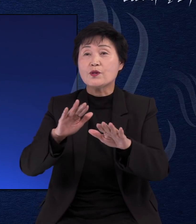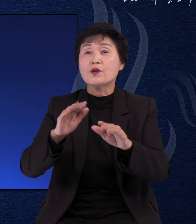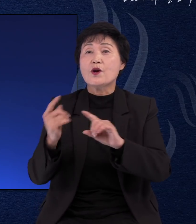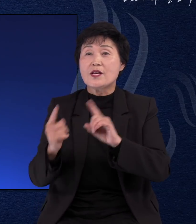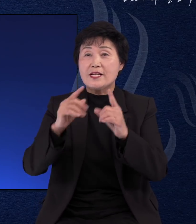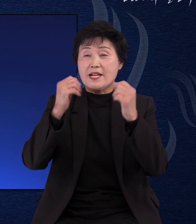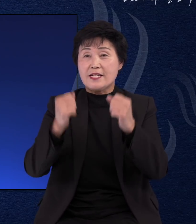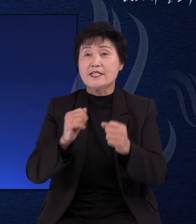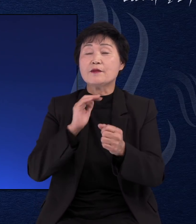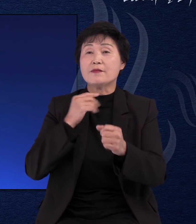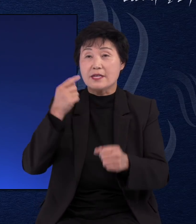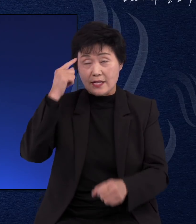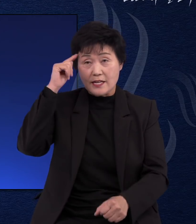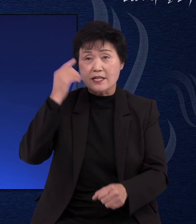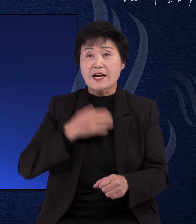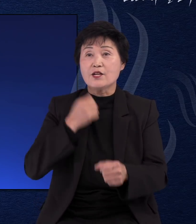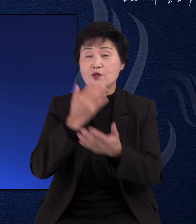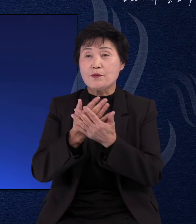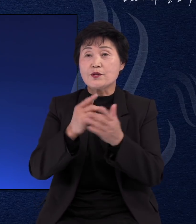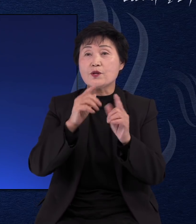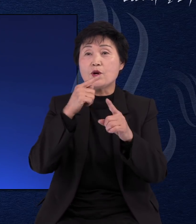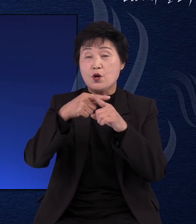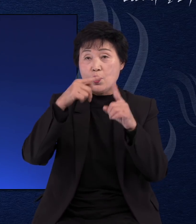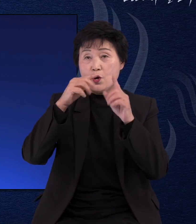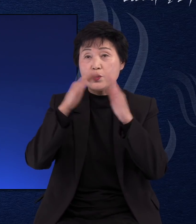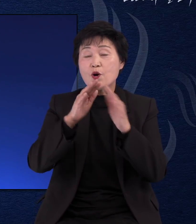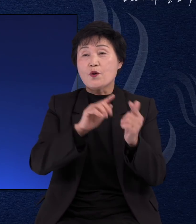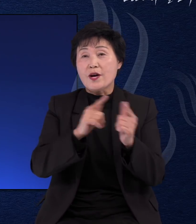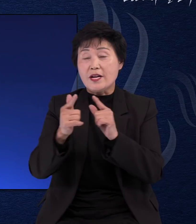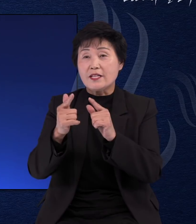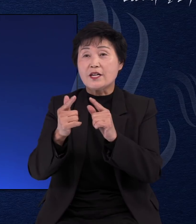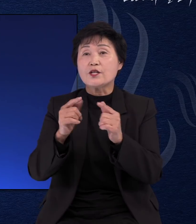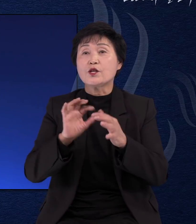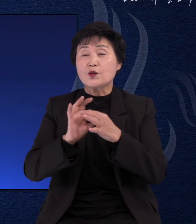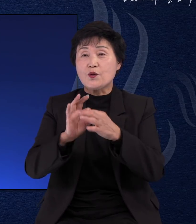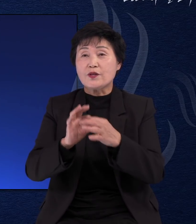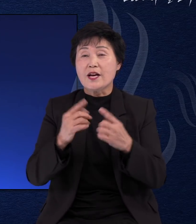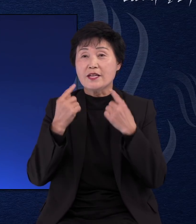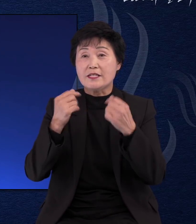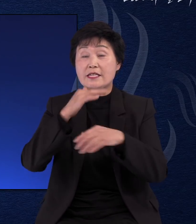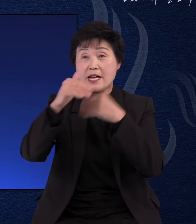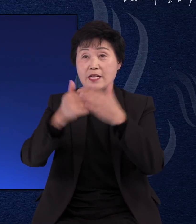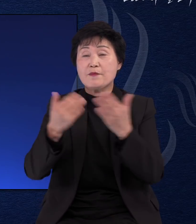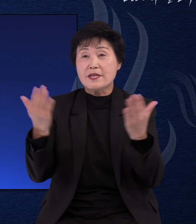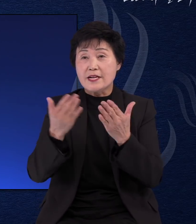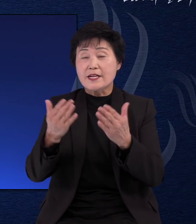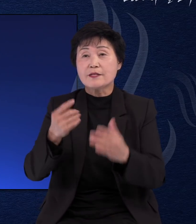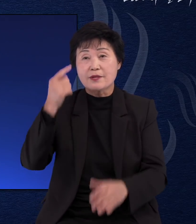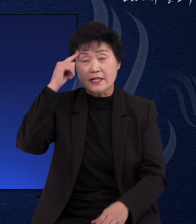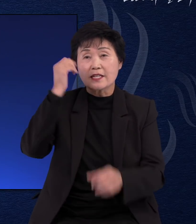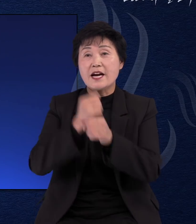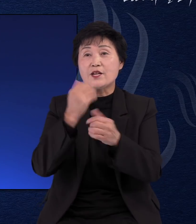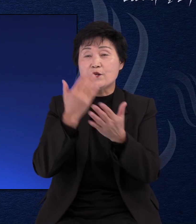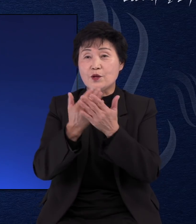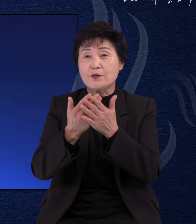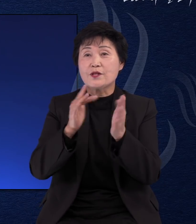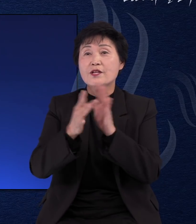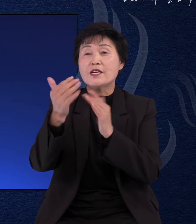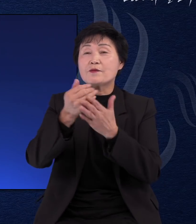하시고, 하나님께서 여전히 교회들을 통해서 일하고 계심을 우리가 알게 하여 주옵소서. 예수님의 귀하신